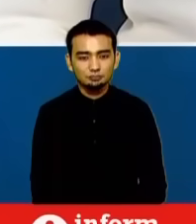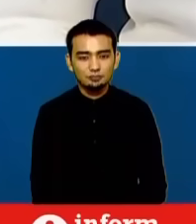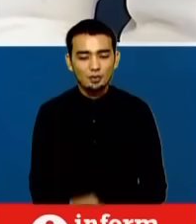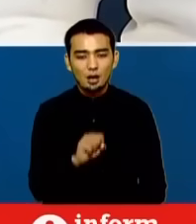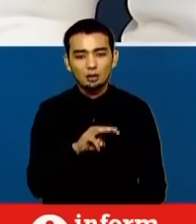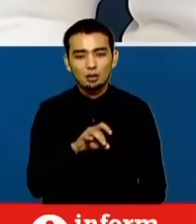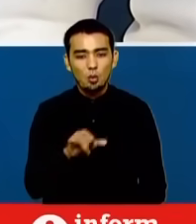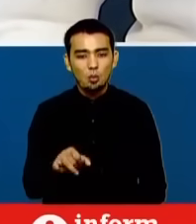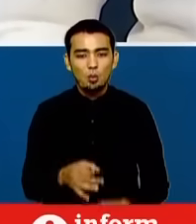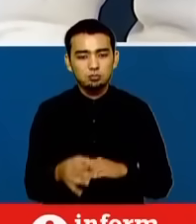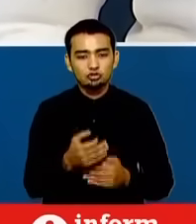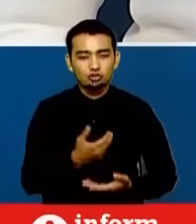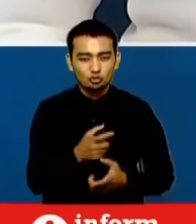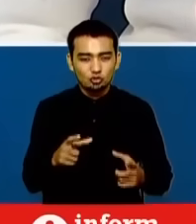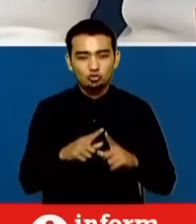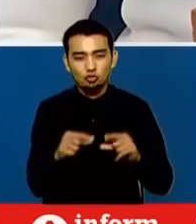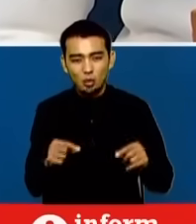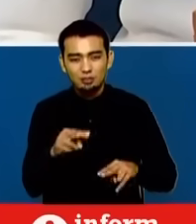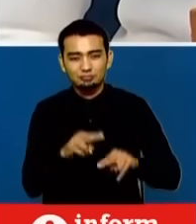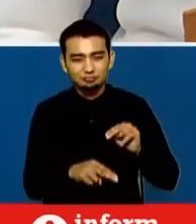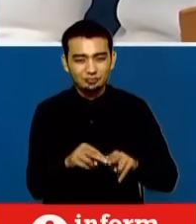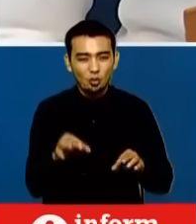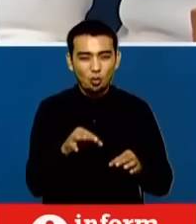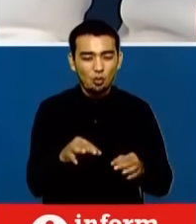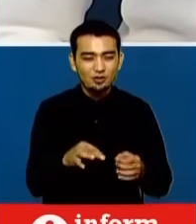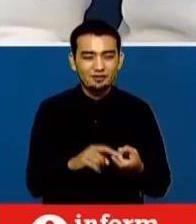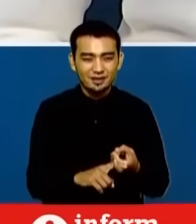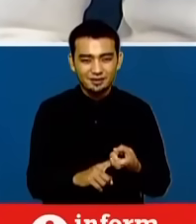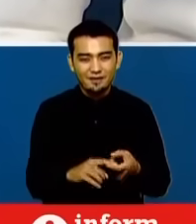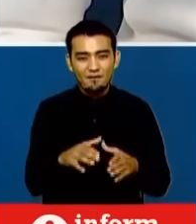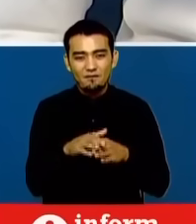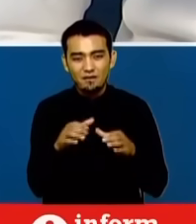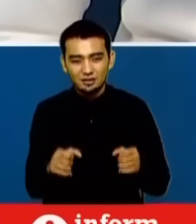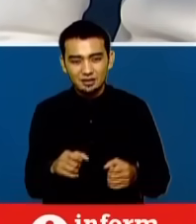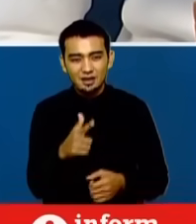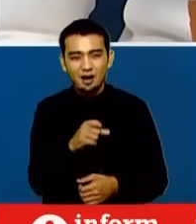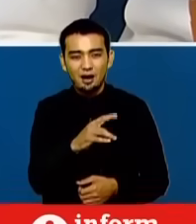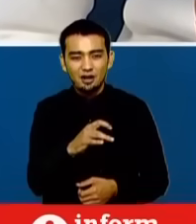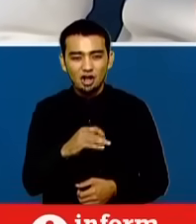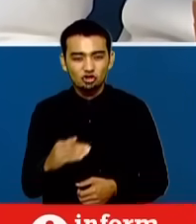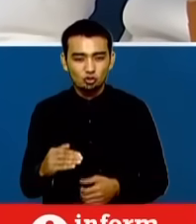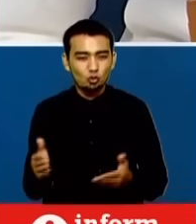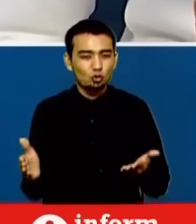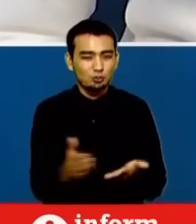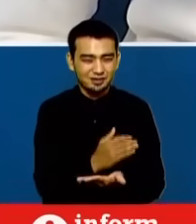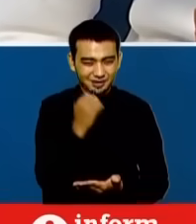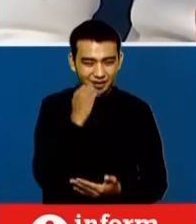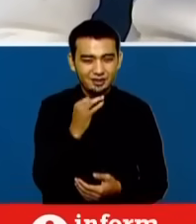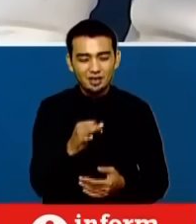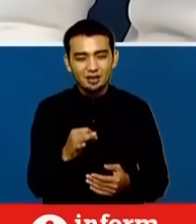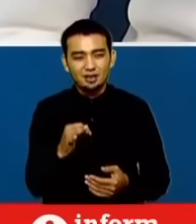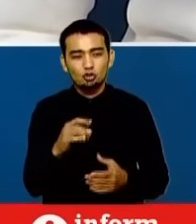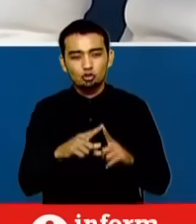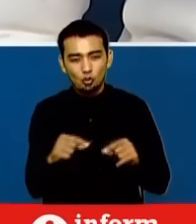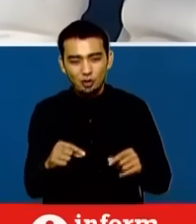Атырау облысының тұрғындары мектеп құрылысына қарсы. Нақтысы шенеуніктердің гараждар сүріліп, орнына мектеп пен балабақша салынады деген